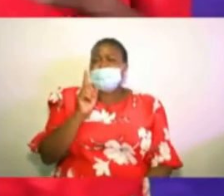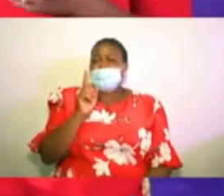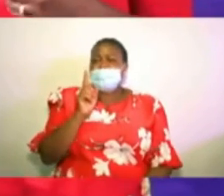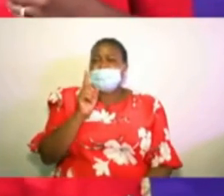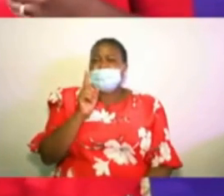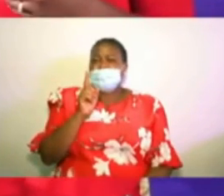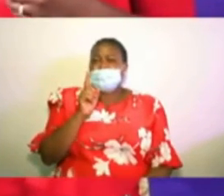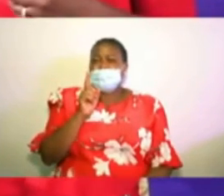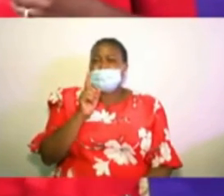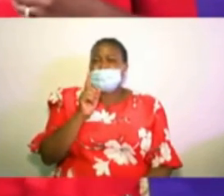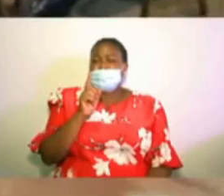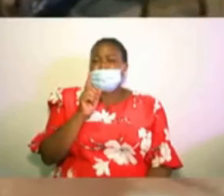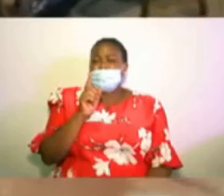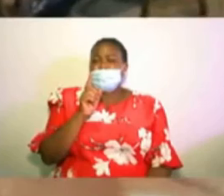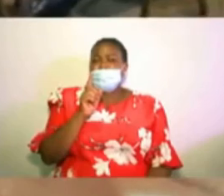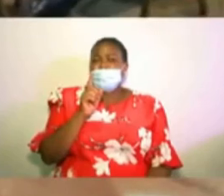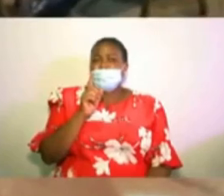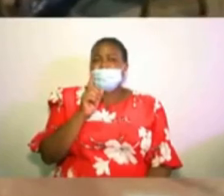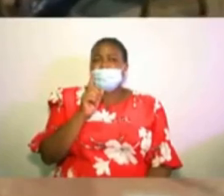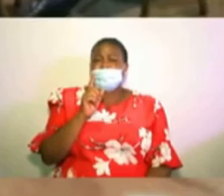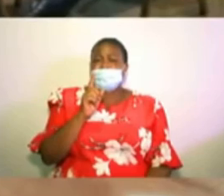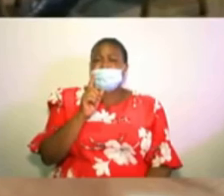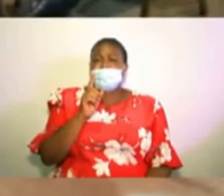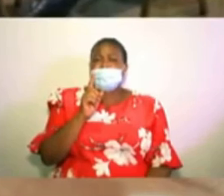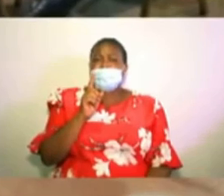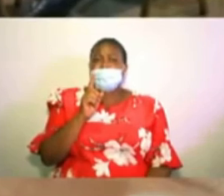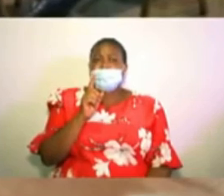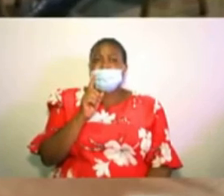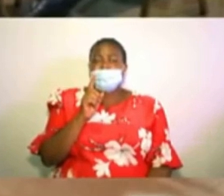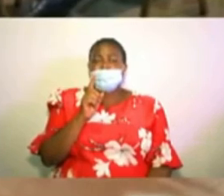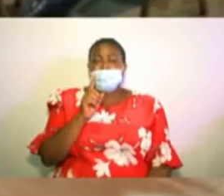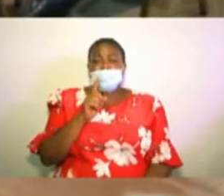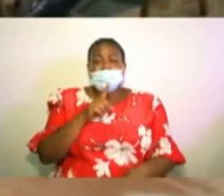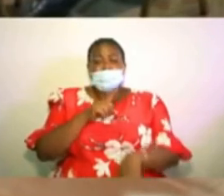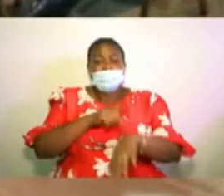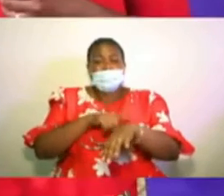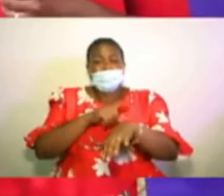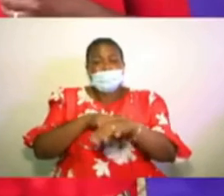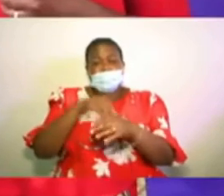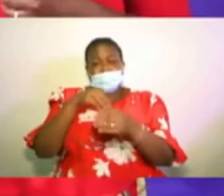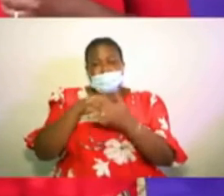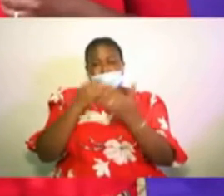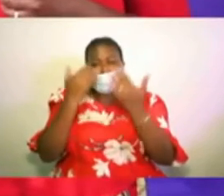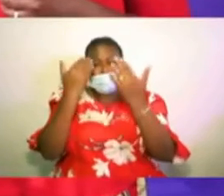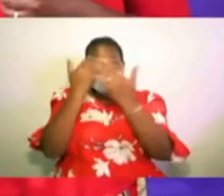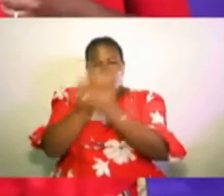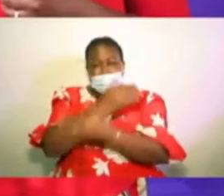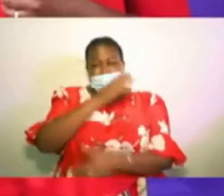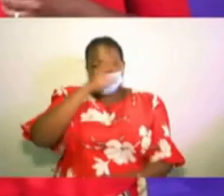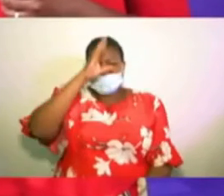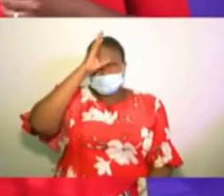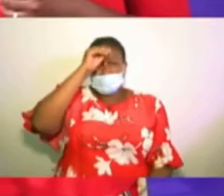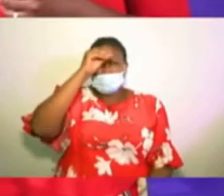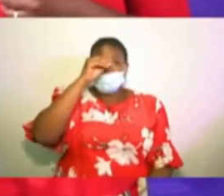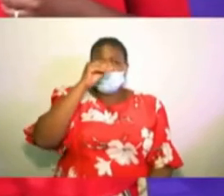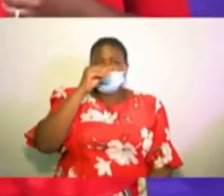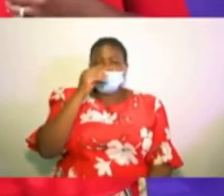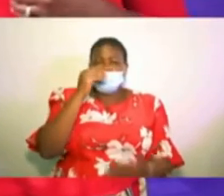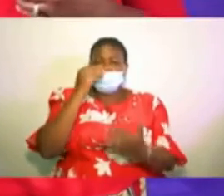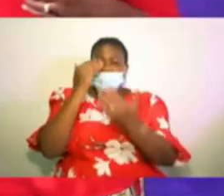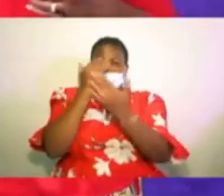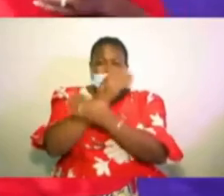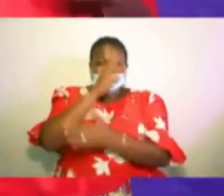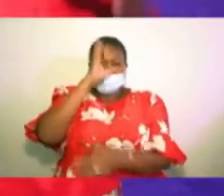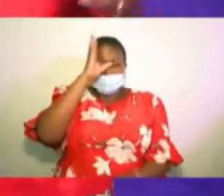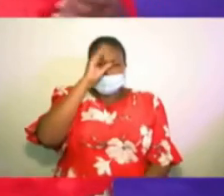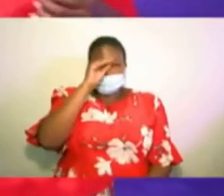fourmi ou une mouche. When you were in Dakuma, Prophet Amanyampong used to say that okasa fofra entumim pamo wansma. Et